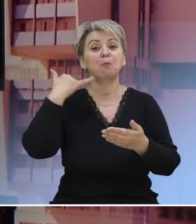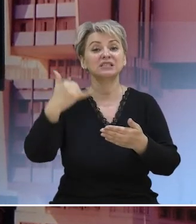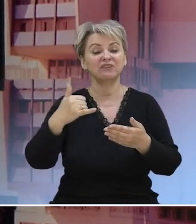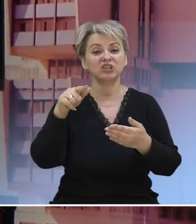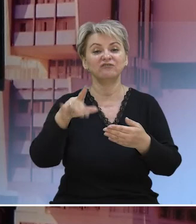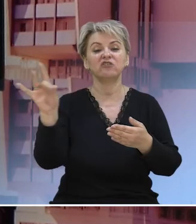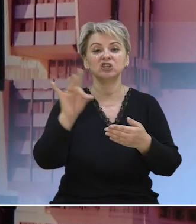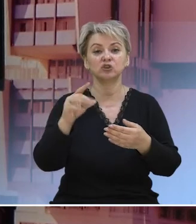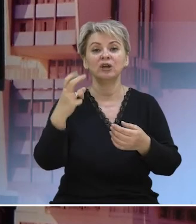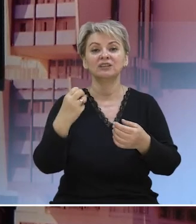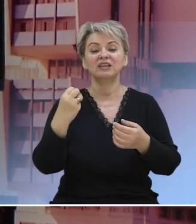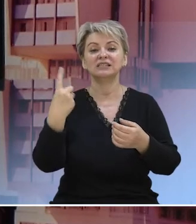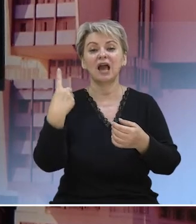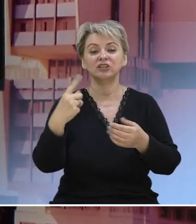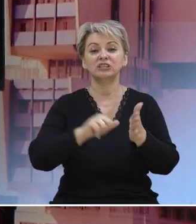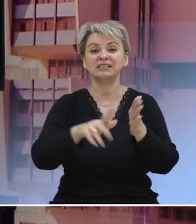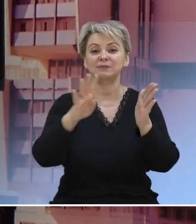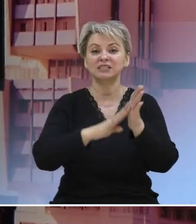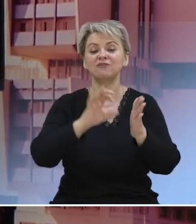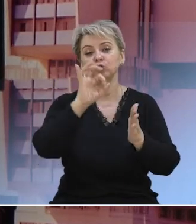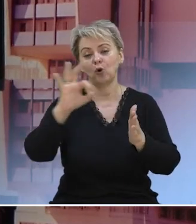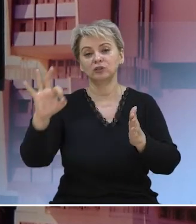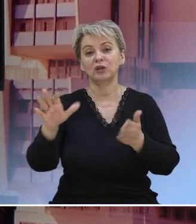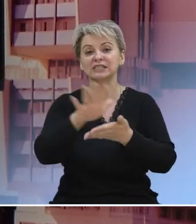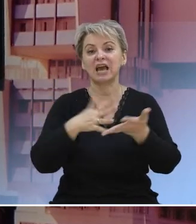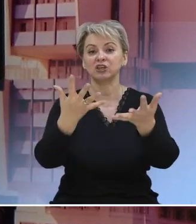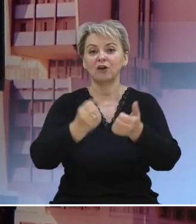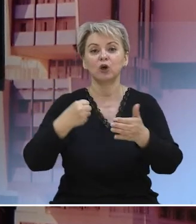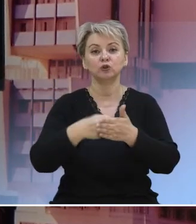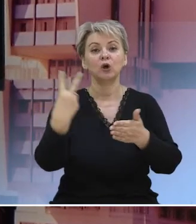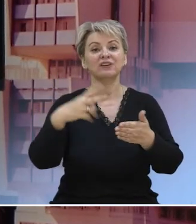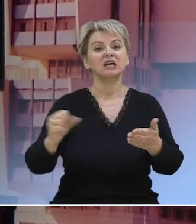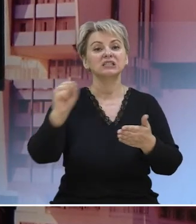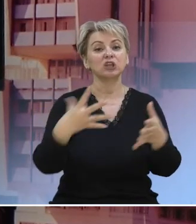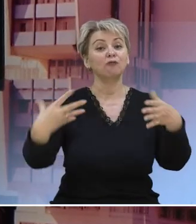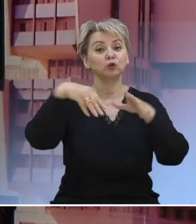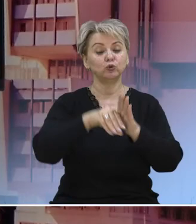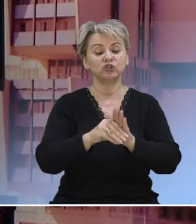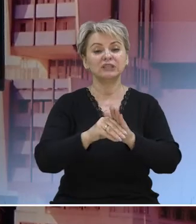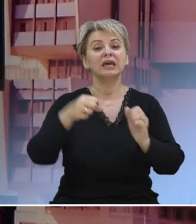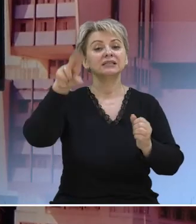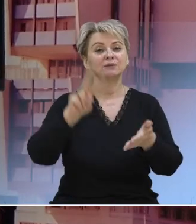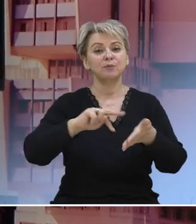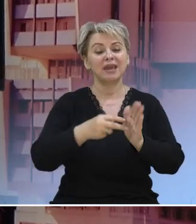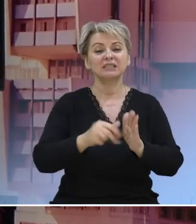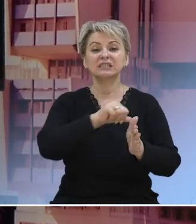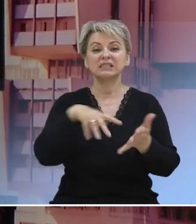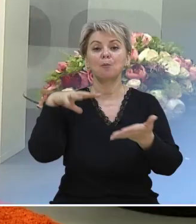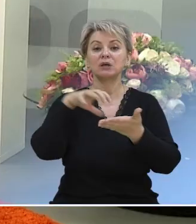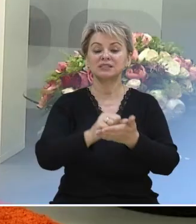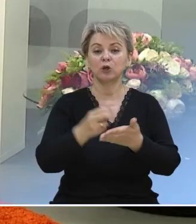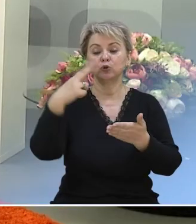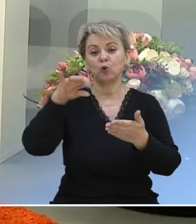salfeyeva@don24.tv или позвонив по телефону в Ростове 201-79-20. Заявки принимаются до 20 августа включительно.